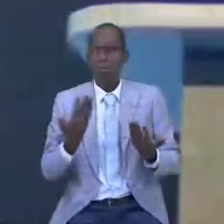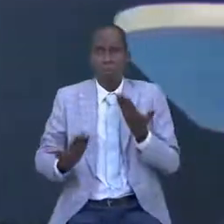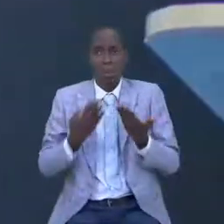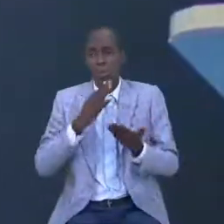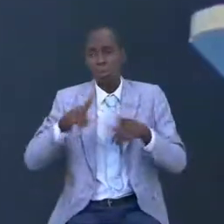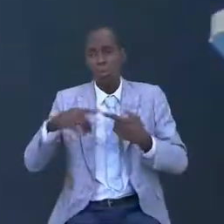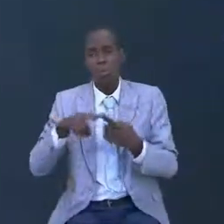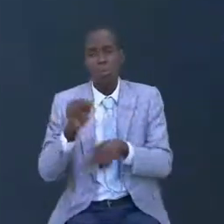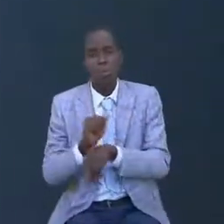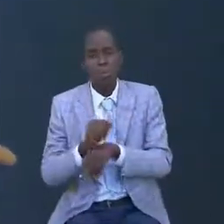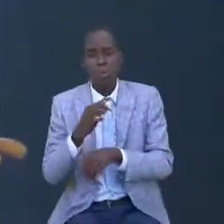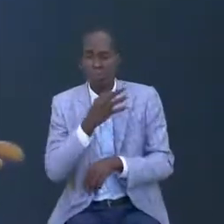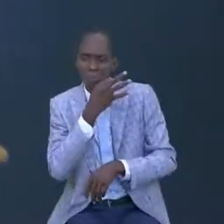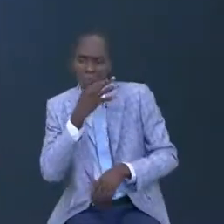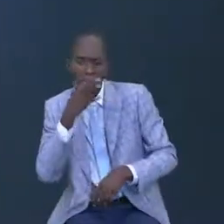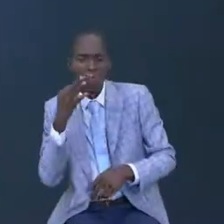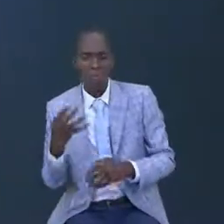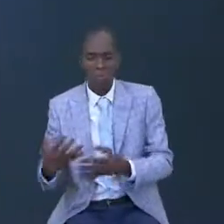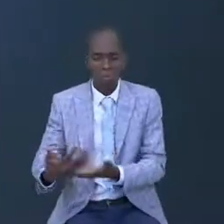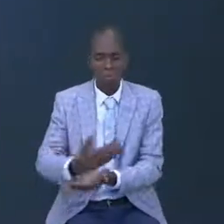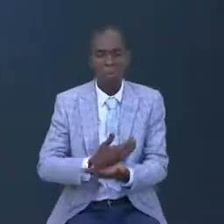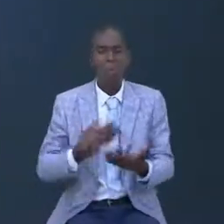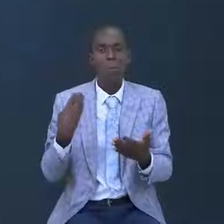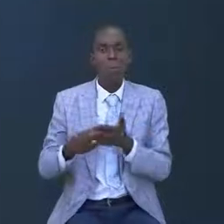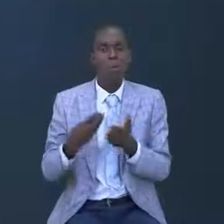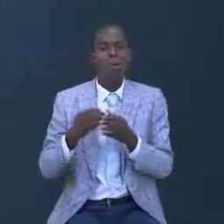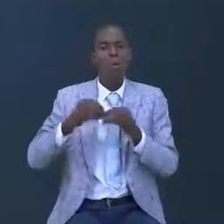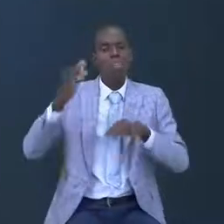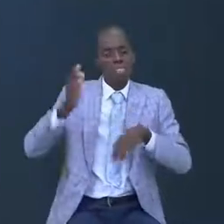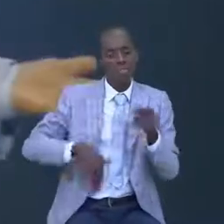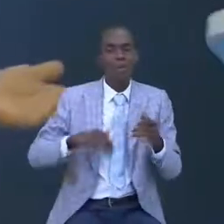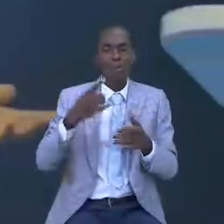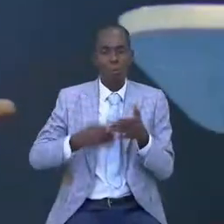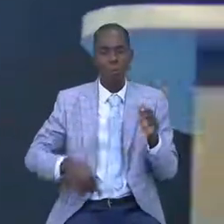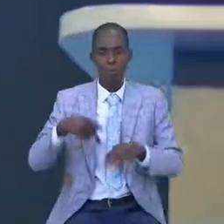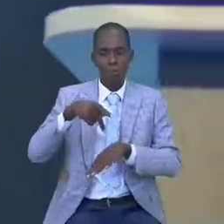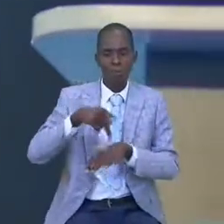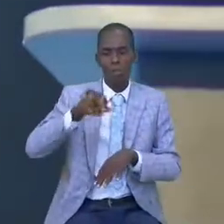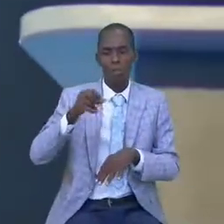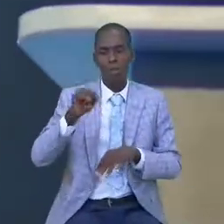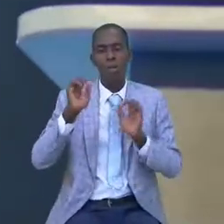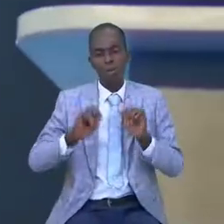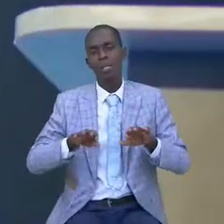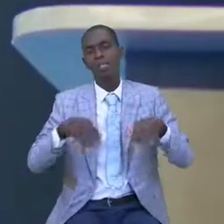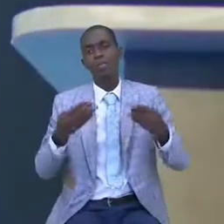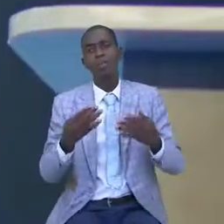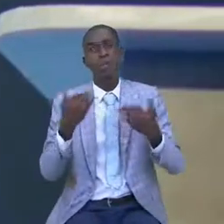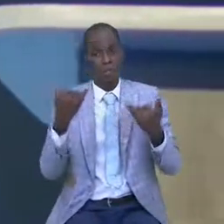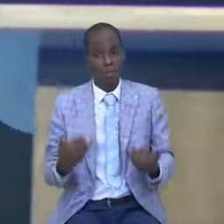j'ai maintenant les yeux maintenant. Et alors, peut-être, il a commencé à faire l'agriculture